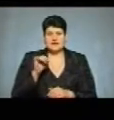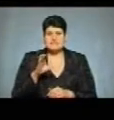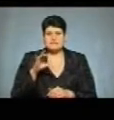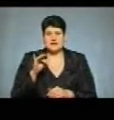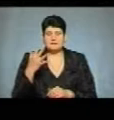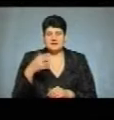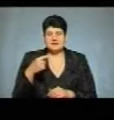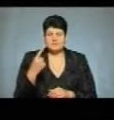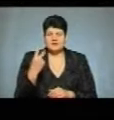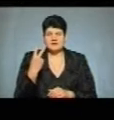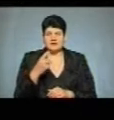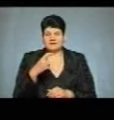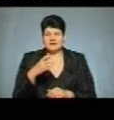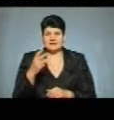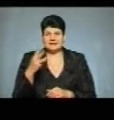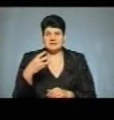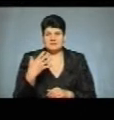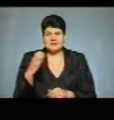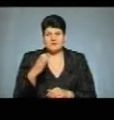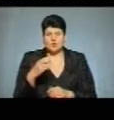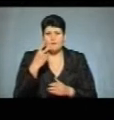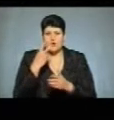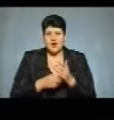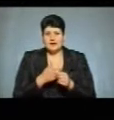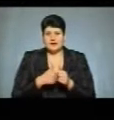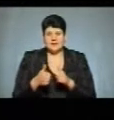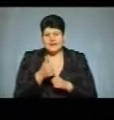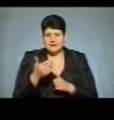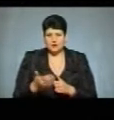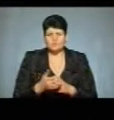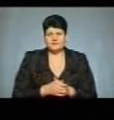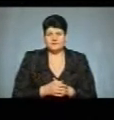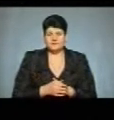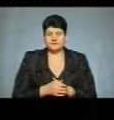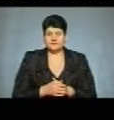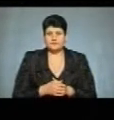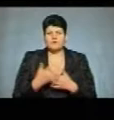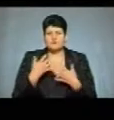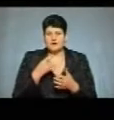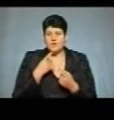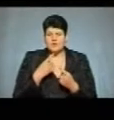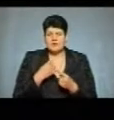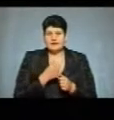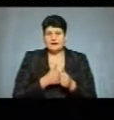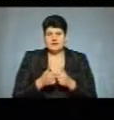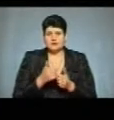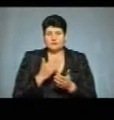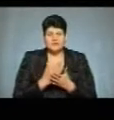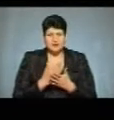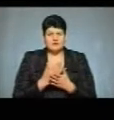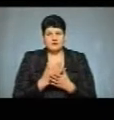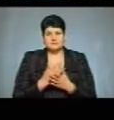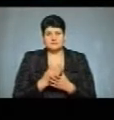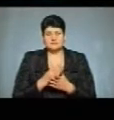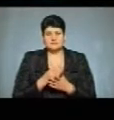хвилини 5 секунд вона програла лідеру. Лідером, як я говорив до цього, є Кайса Макарайнен, вона